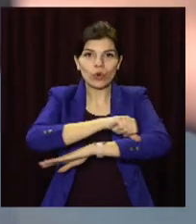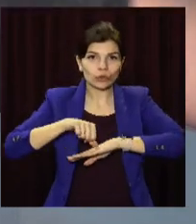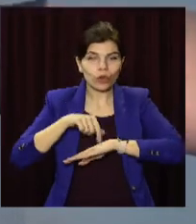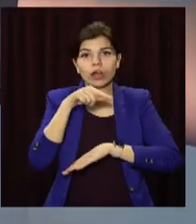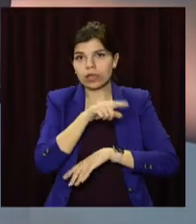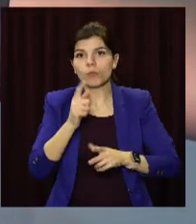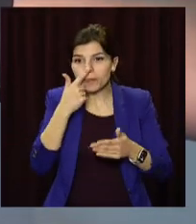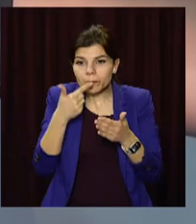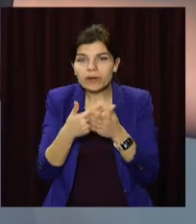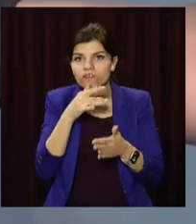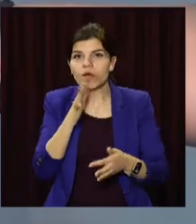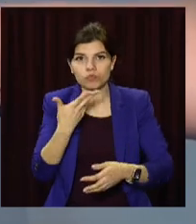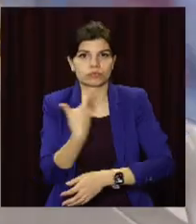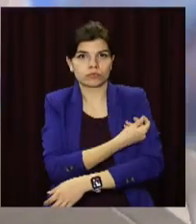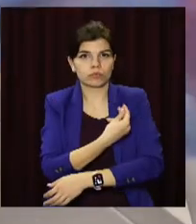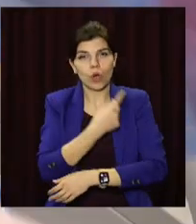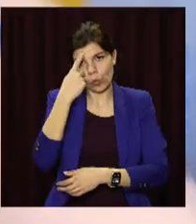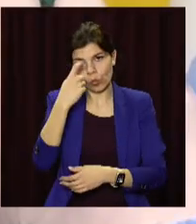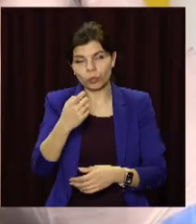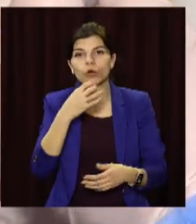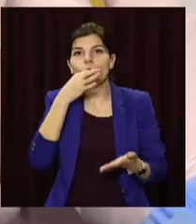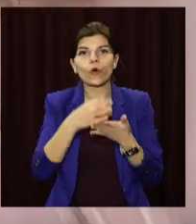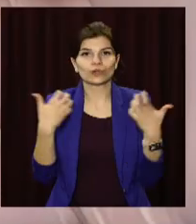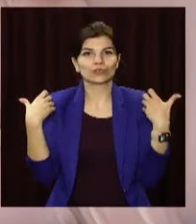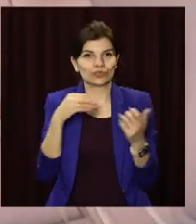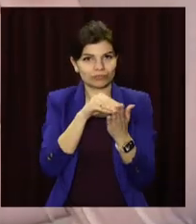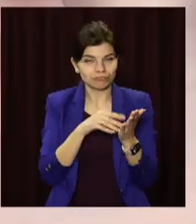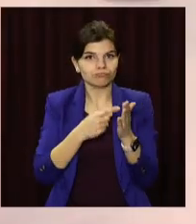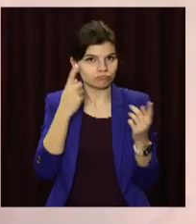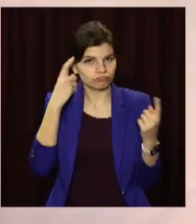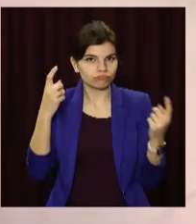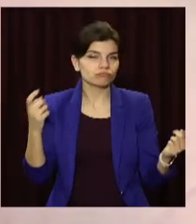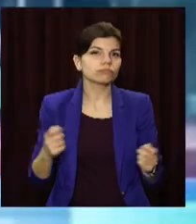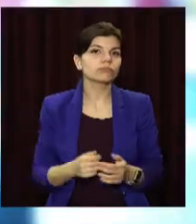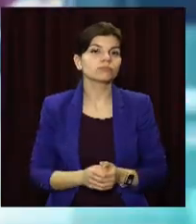імунізують найближчим часом, повідомили в обласному департаменті охорони здоров'я.